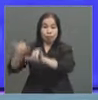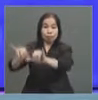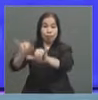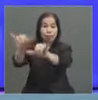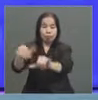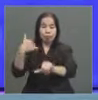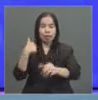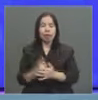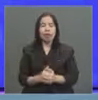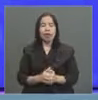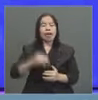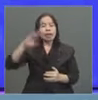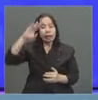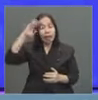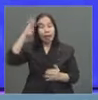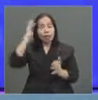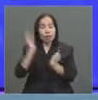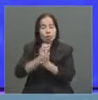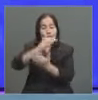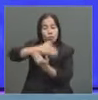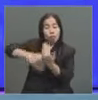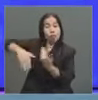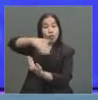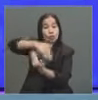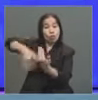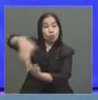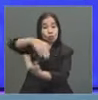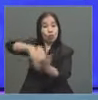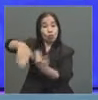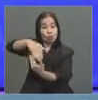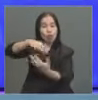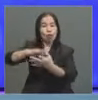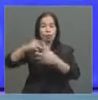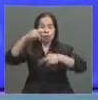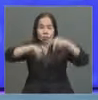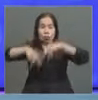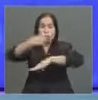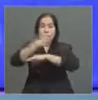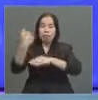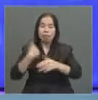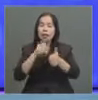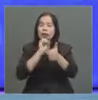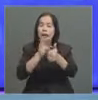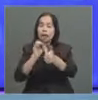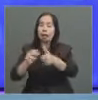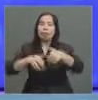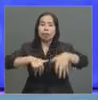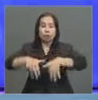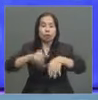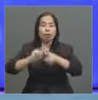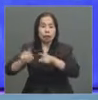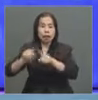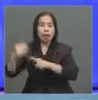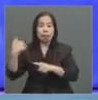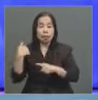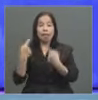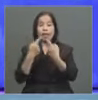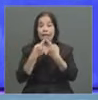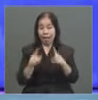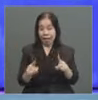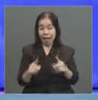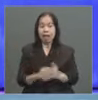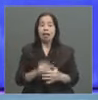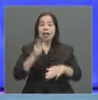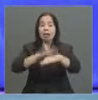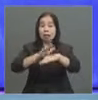องทหารเนี่ยก็จะหมุนเวียนกันจัดด่านทั่วไปคอยเน้นแนะนำพี่น้องประชาชนแต่ยกเว้นว่าเ